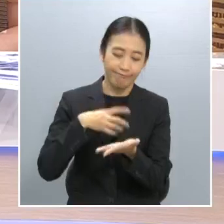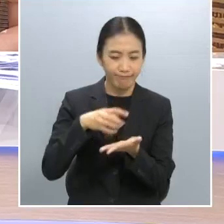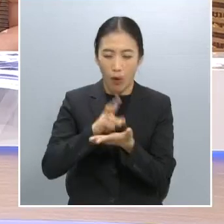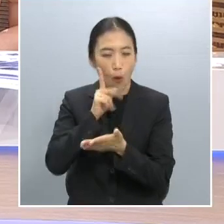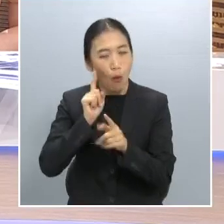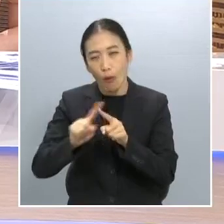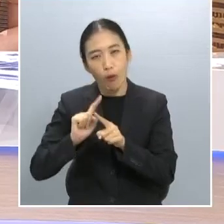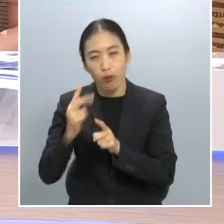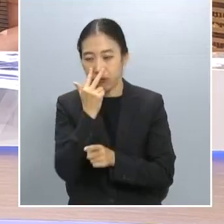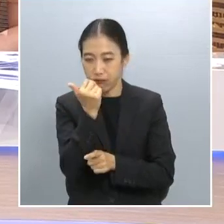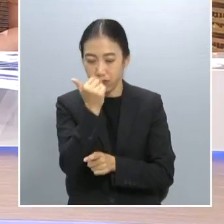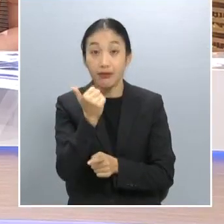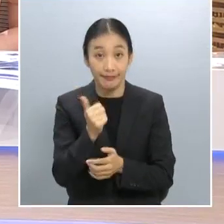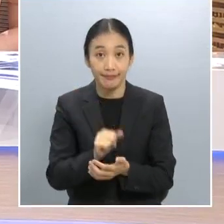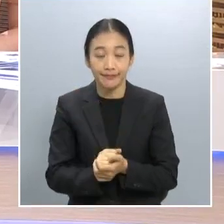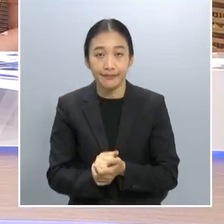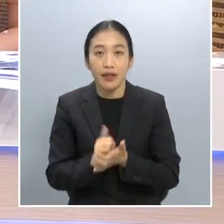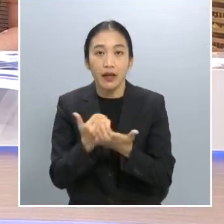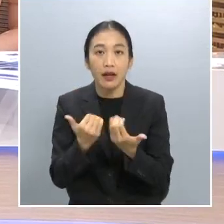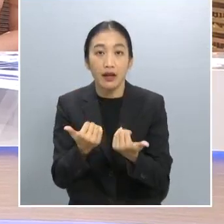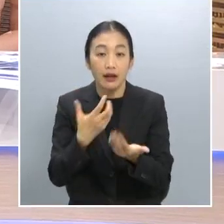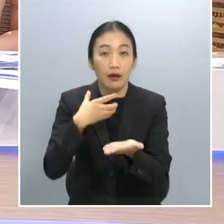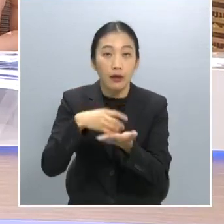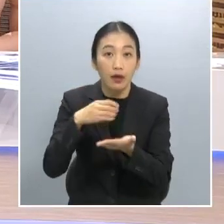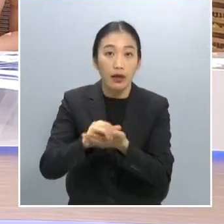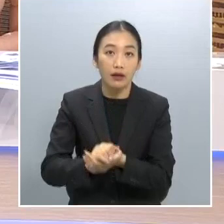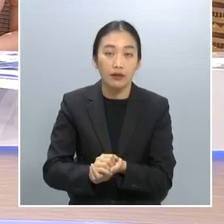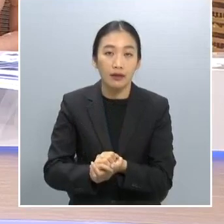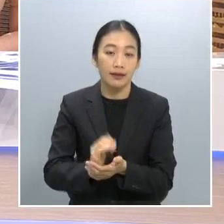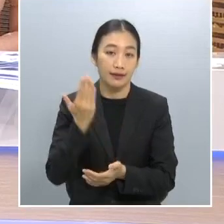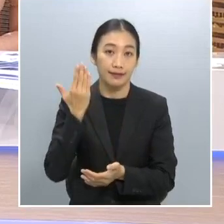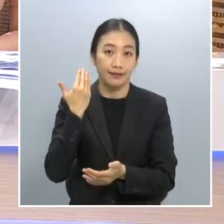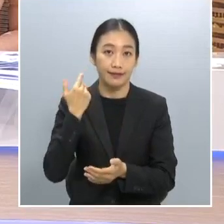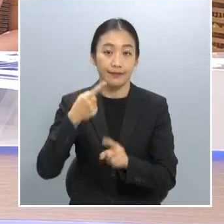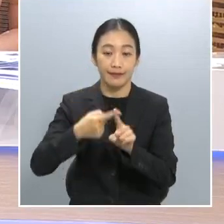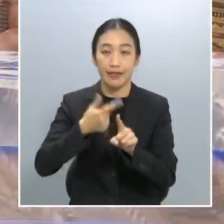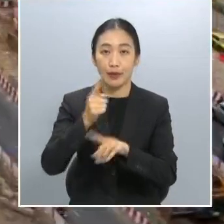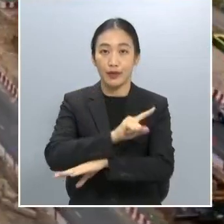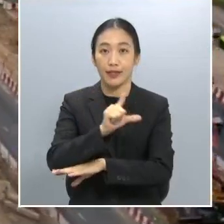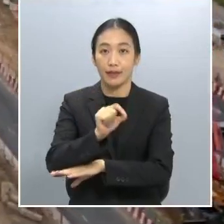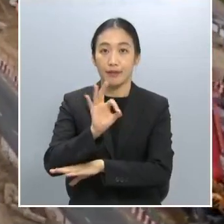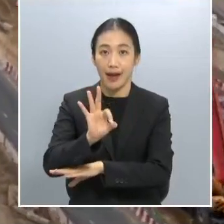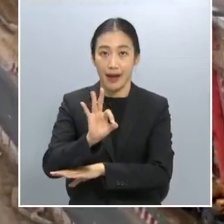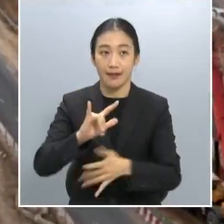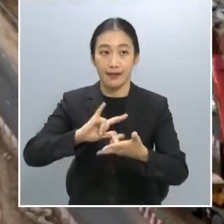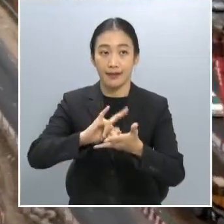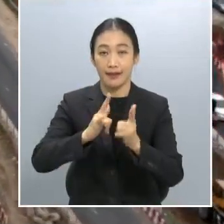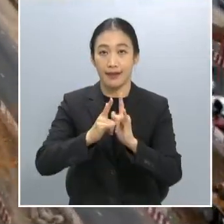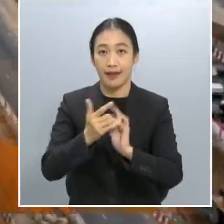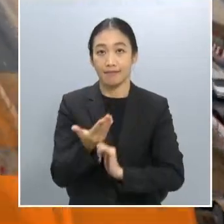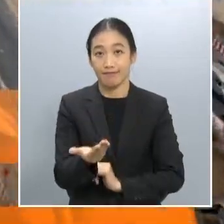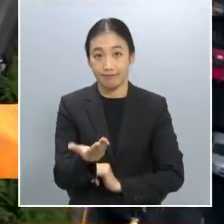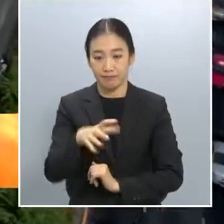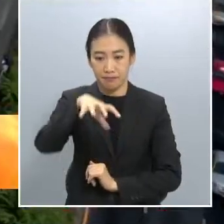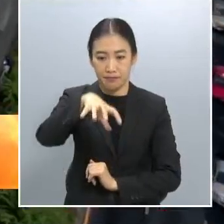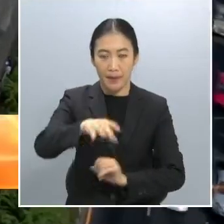ต่ขออนุญาตแจ้งกบผู้ชม เมื่อวที่ 29 ที่ผ่านมาCentral พัฒนาเปิดให้บริการศูยกันค้า Central West View